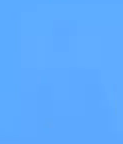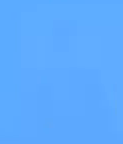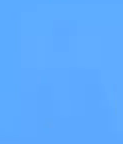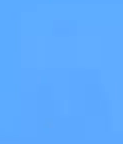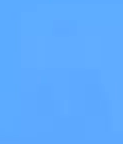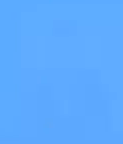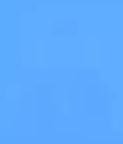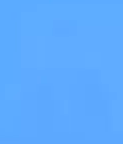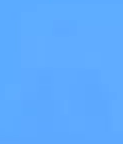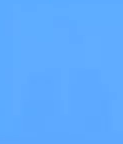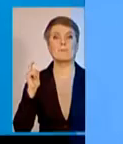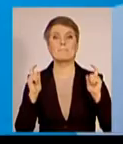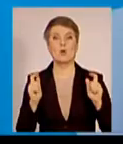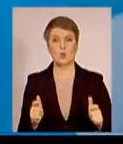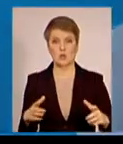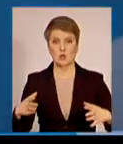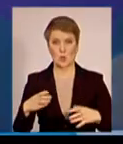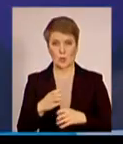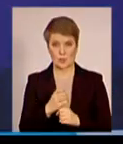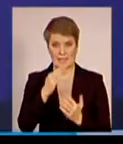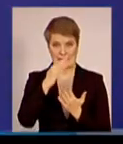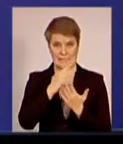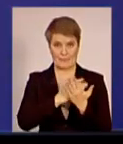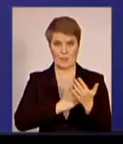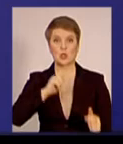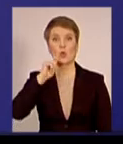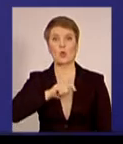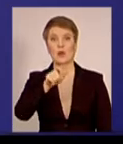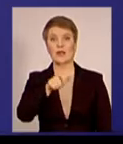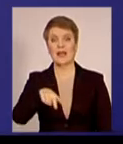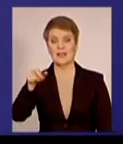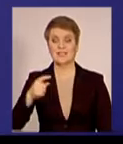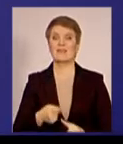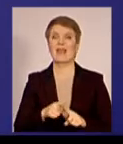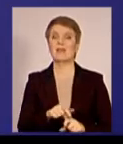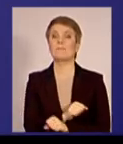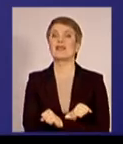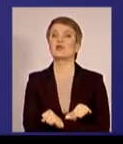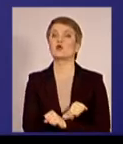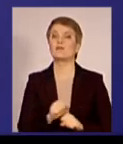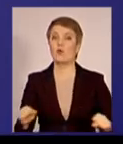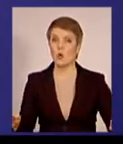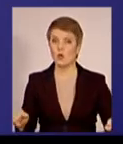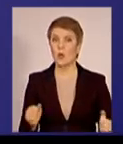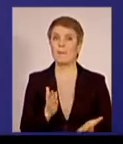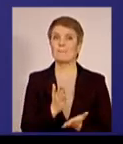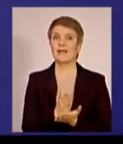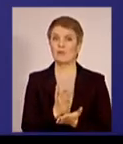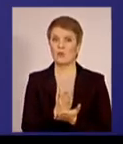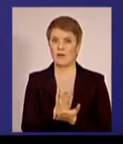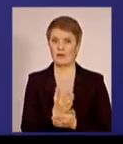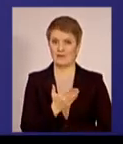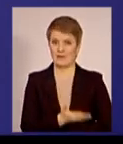Польща погодилася скоротити список українців, яким не дозволено перебувати на її території, повідомив заступник голови адміністрації